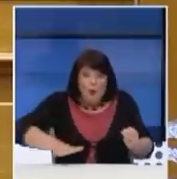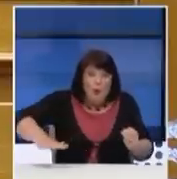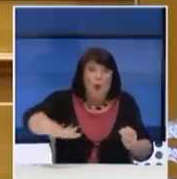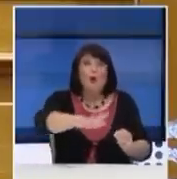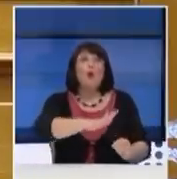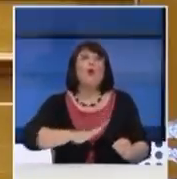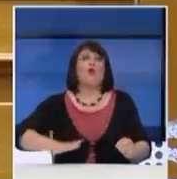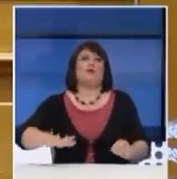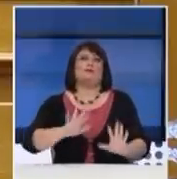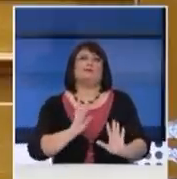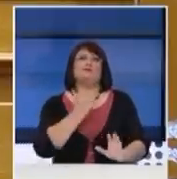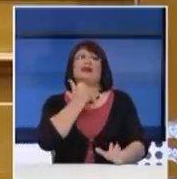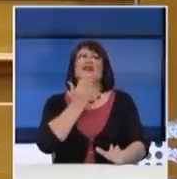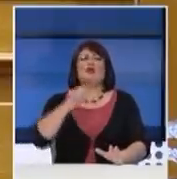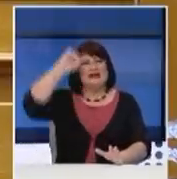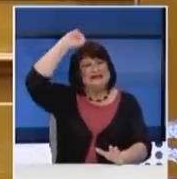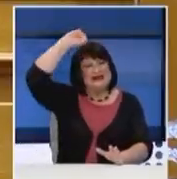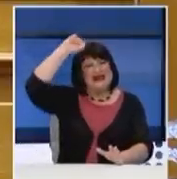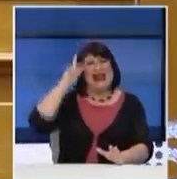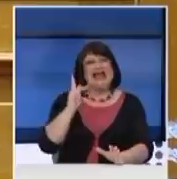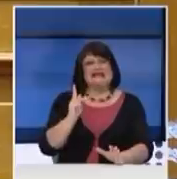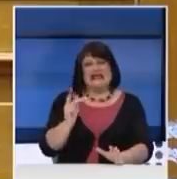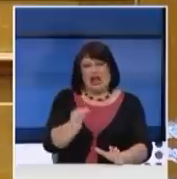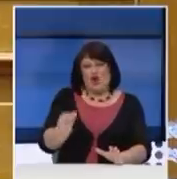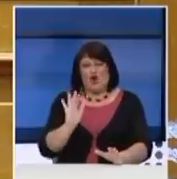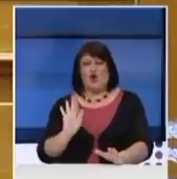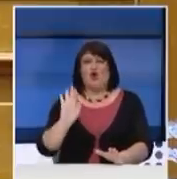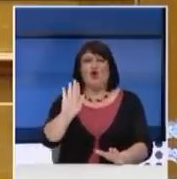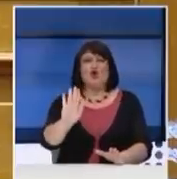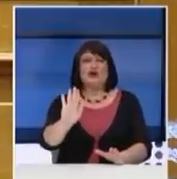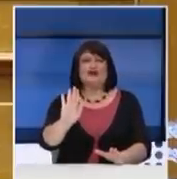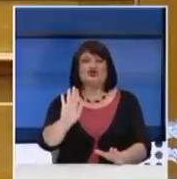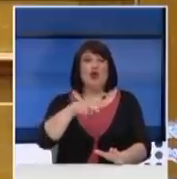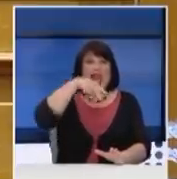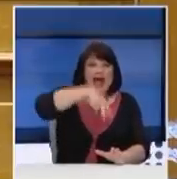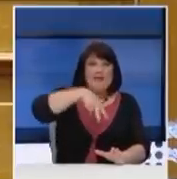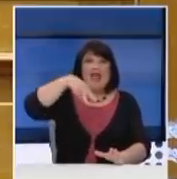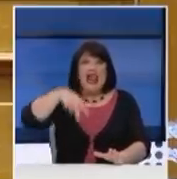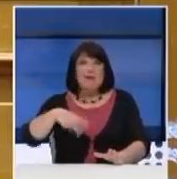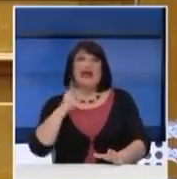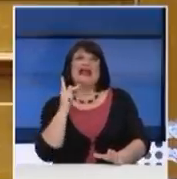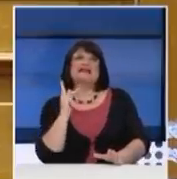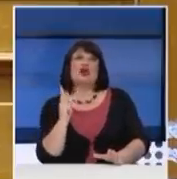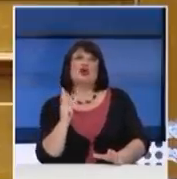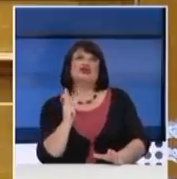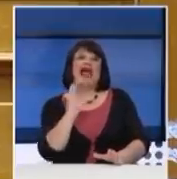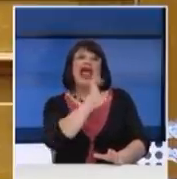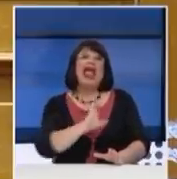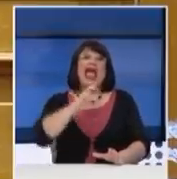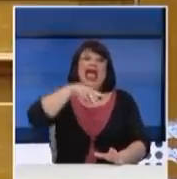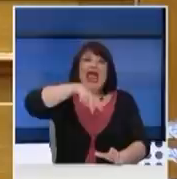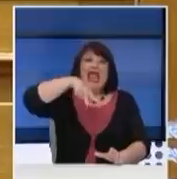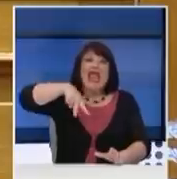και δεν μπορείς να βγάζεις εκτός το Καστελόριζο. Το Καστελόριζο γράφεται με δύο λάμδα και είναι Ελλάδα για όσους θέλουν